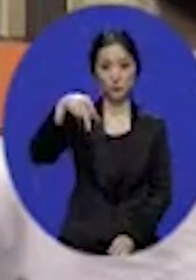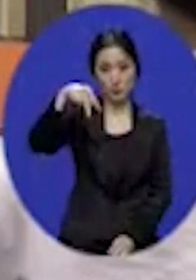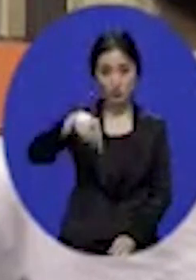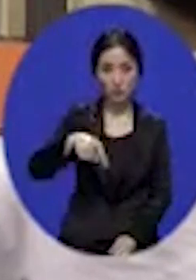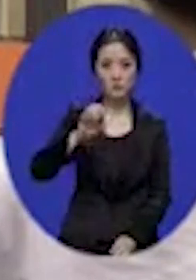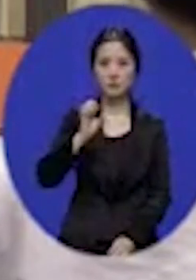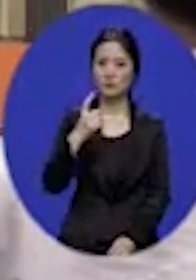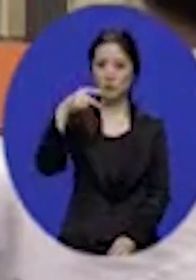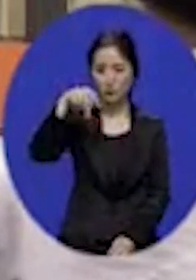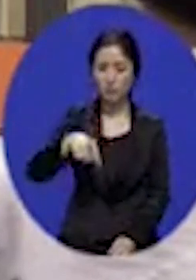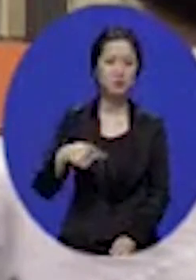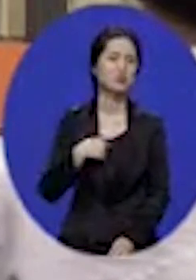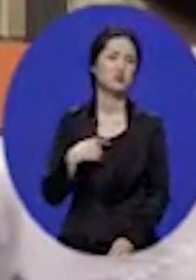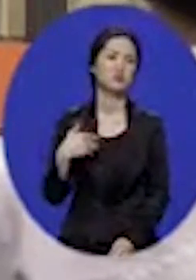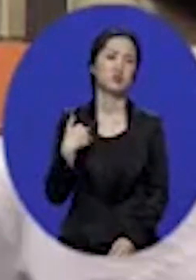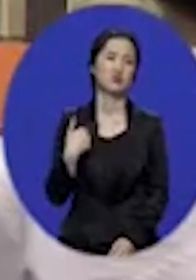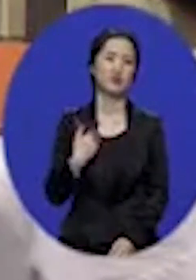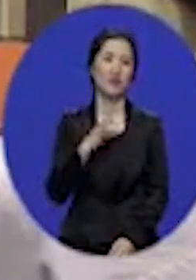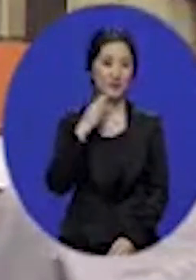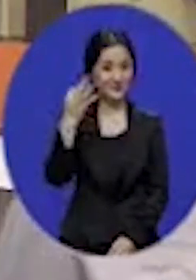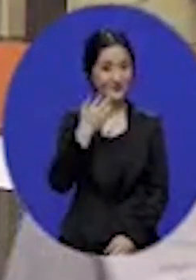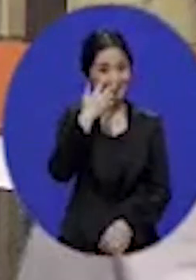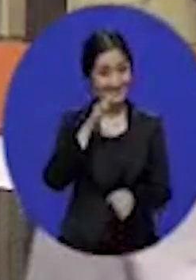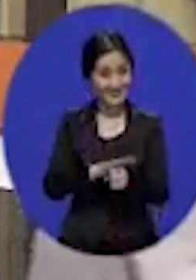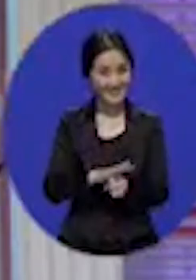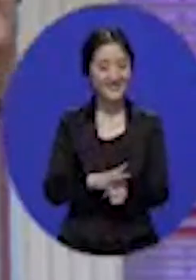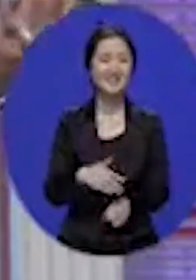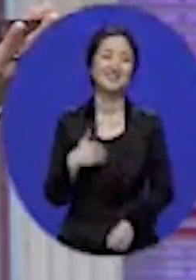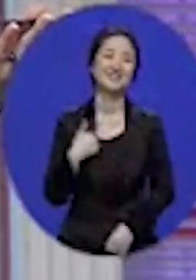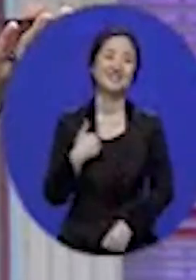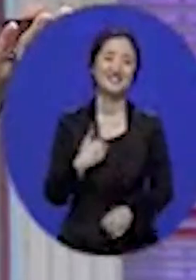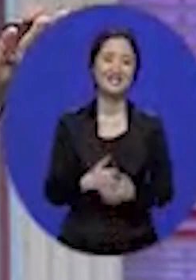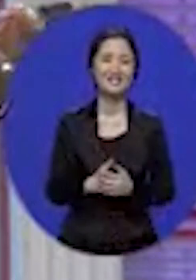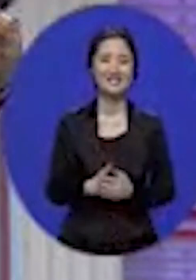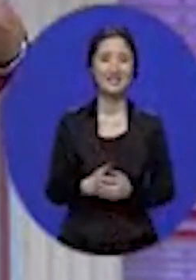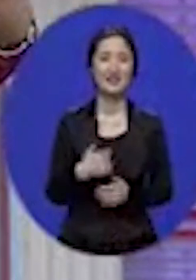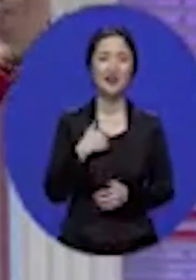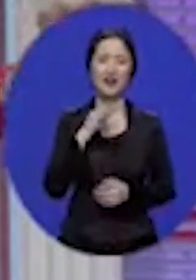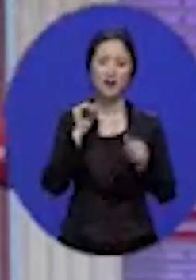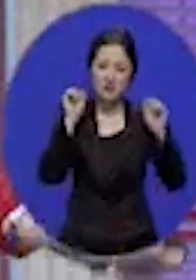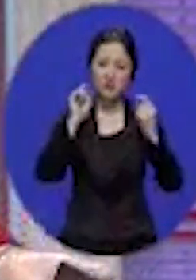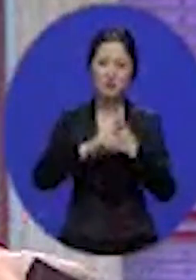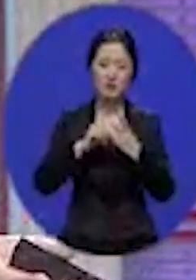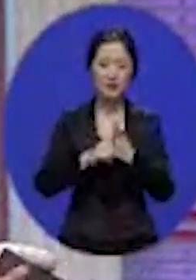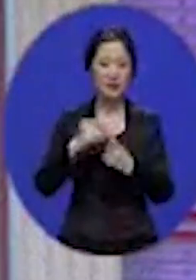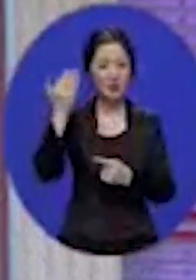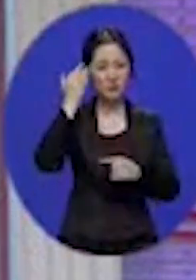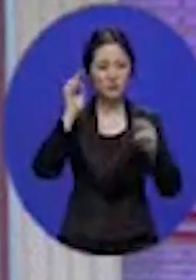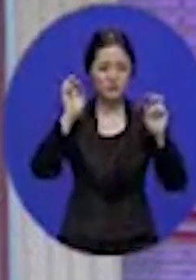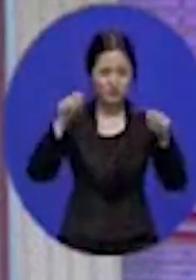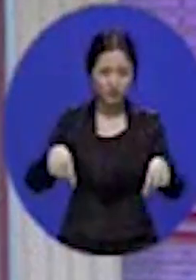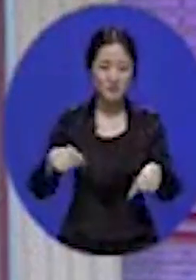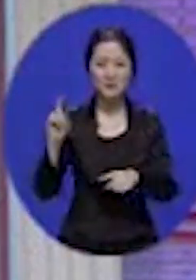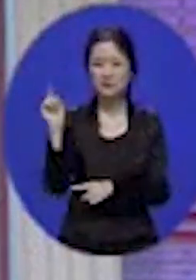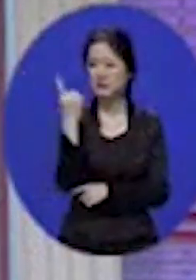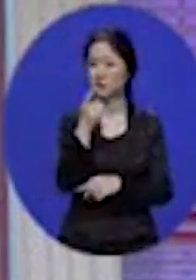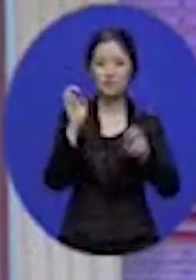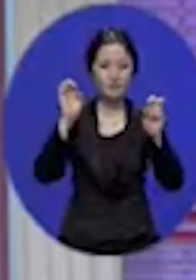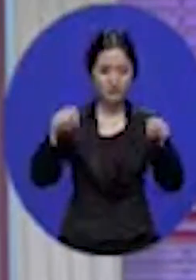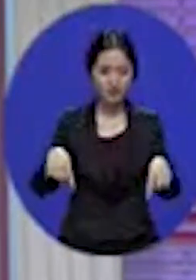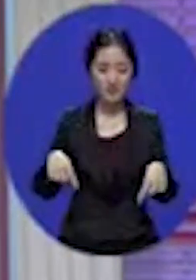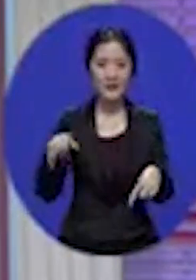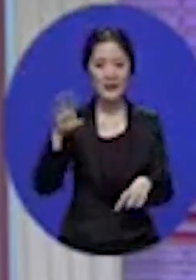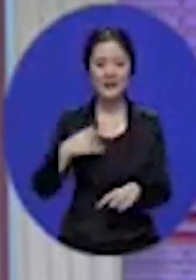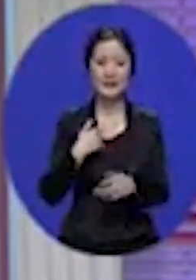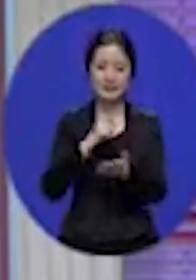몰랐어요. 너무 한심하죠. 너무나 스포츠에 무례한, 거기다가 야구에 무례한이었던 거였습니다. 그